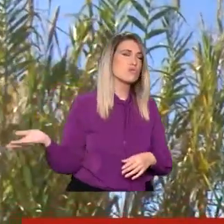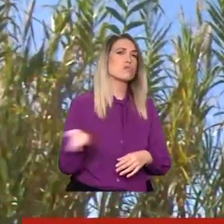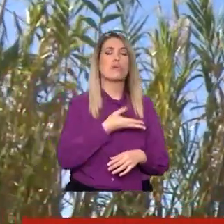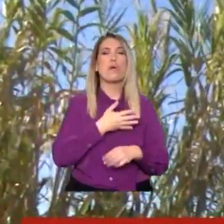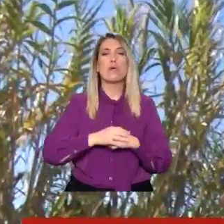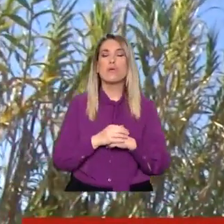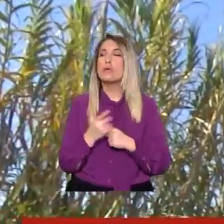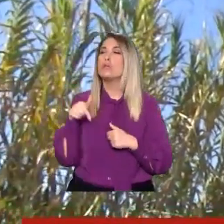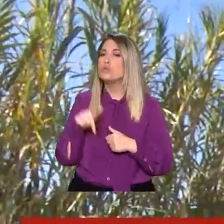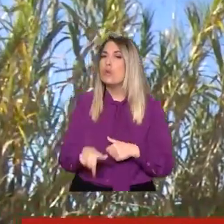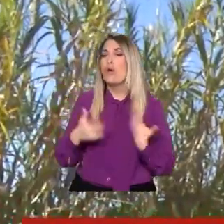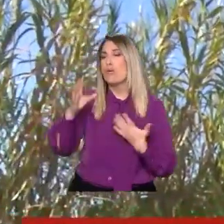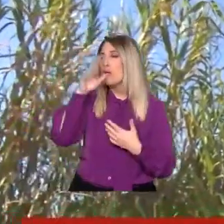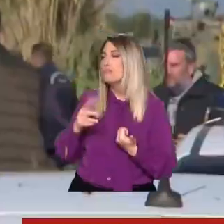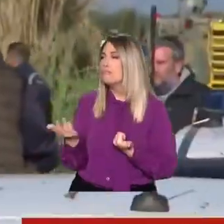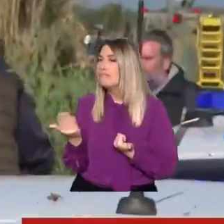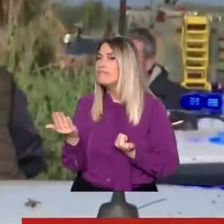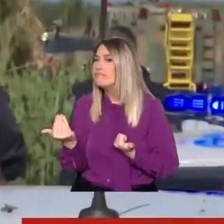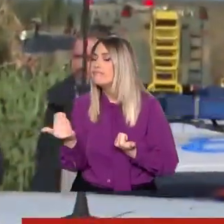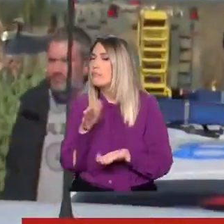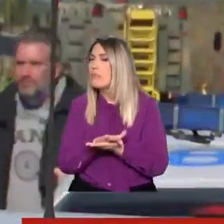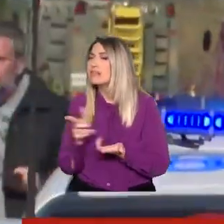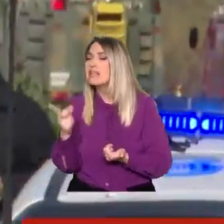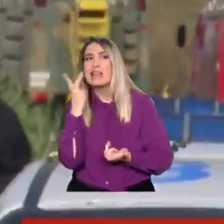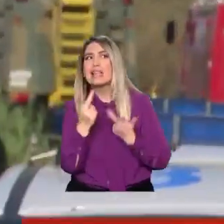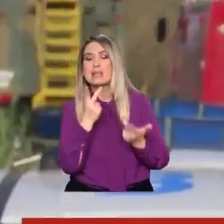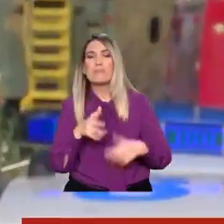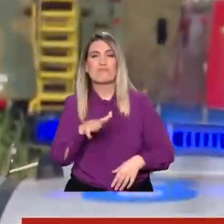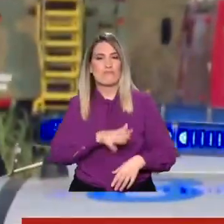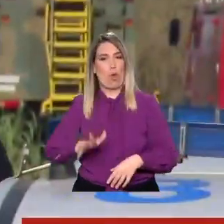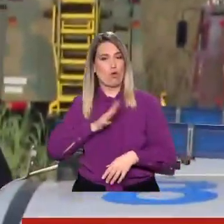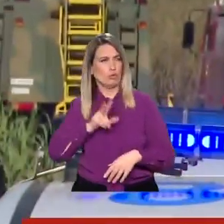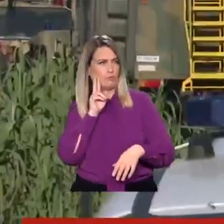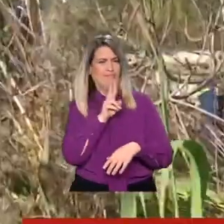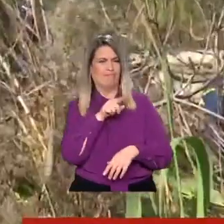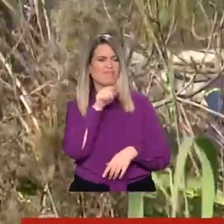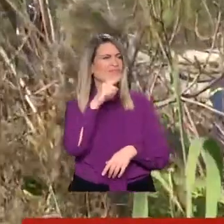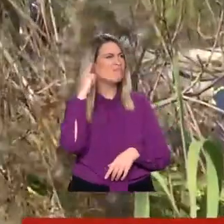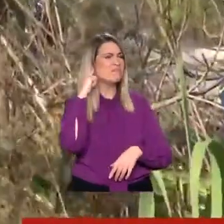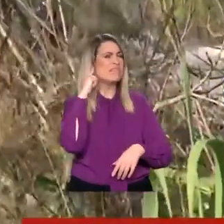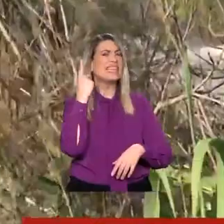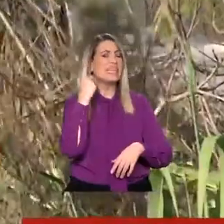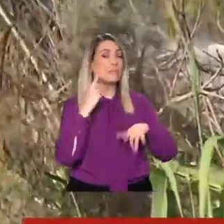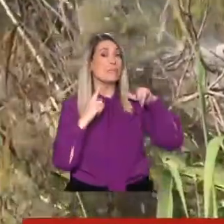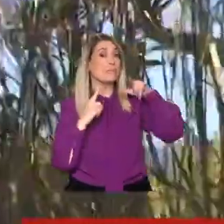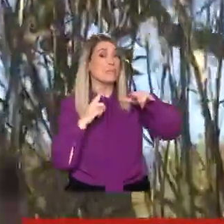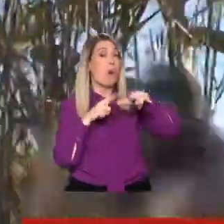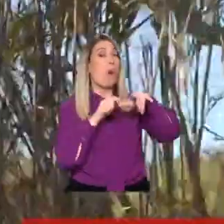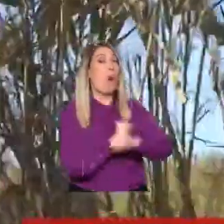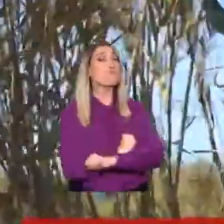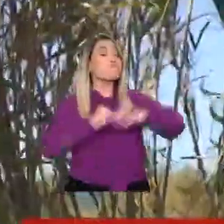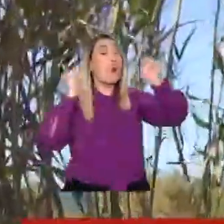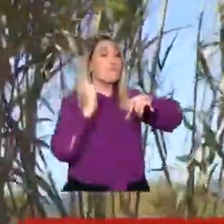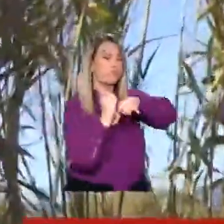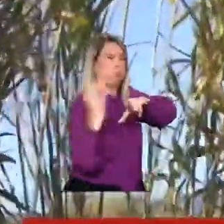αξιολογούνται αναφέρουν πως προηγήθηκε έκρηξη πριν από τη συντριβή. Κάτοικοι της περιοχής έκαναν λόγο για έναν εκοφαντικό θόρυβο και στη συνέχεια είδαν ένα μαύρο